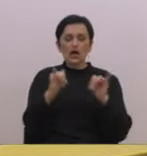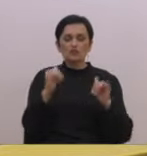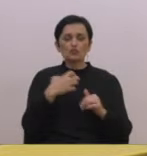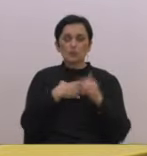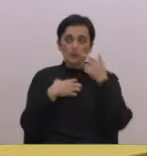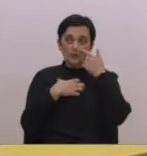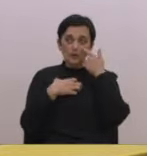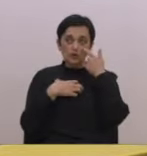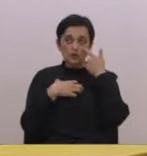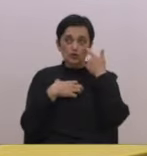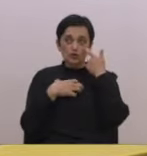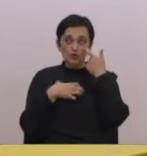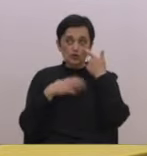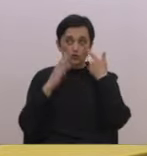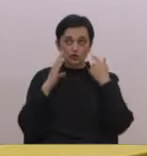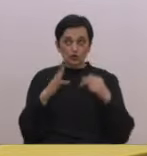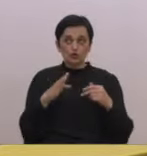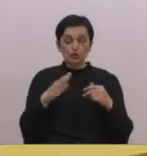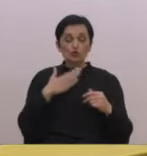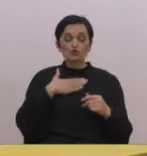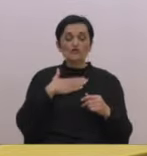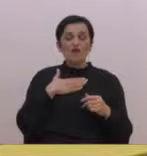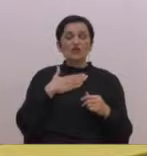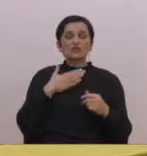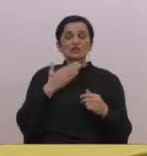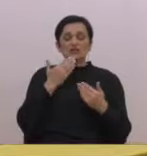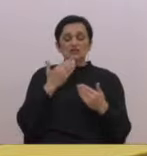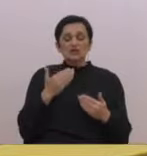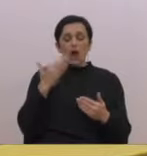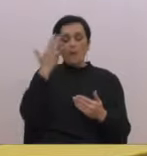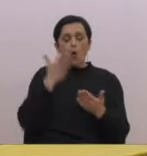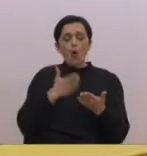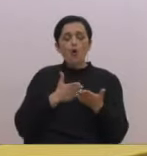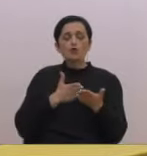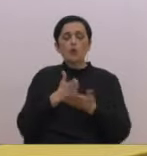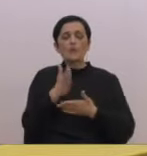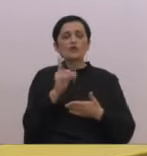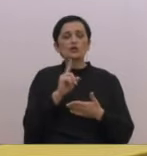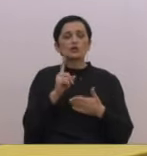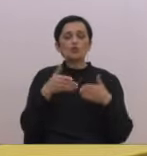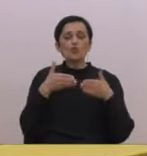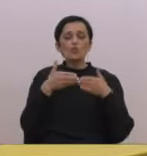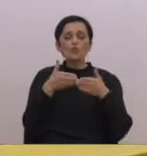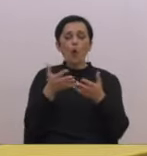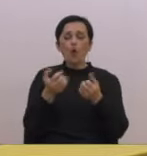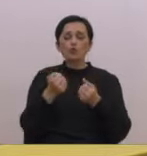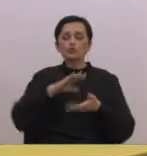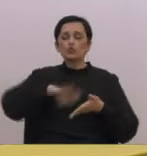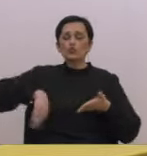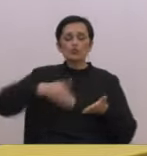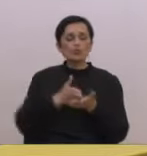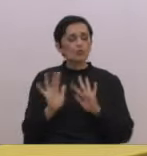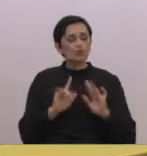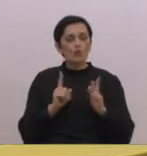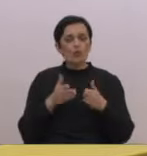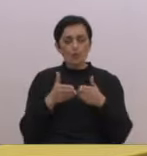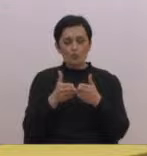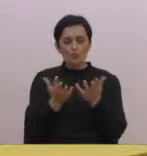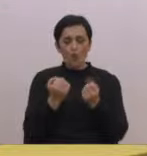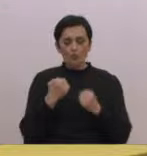მნიშვნელოვანი გარღვევა იქნება. საბოლოოდ ჩვენი მიზანი არის, რომ არ მივიღოთ პორტი, რომელიც იქნება უფუნქციო, არამედ მივიღოთ პორტი, რომელსაც